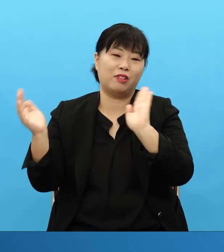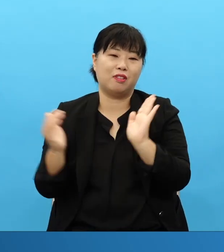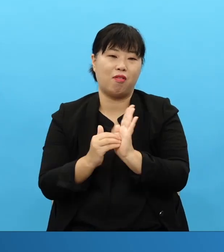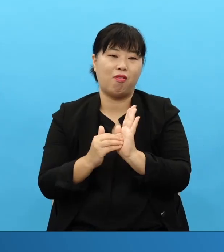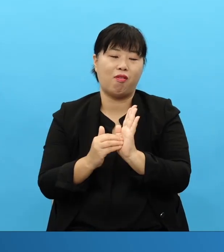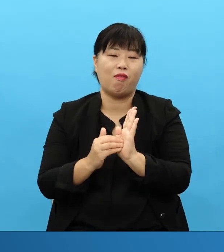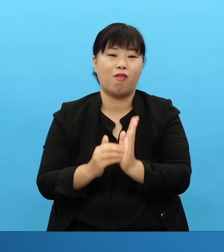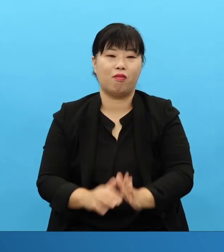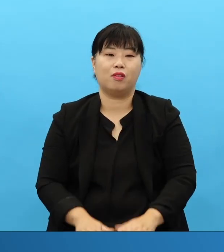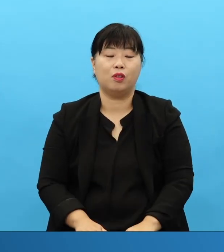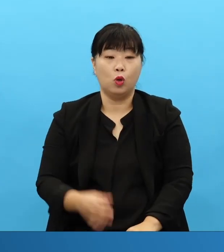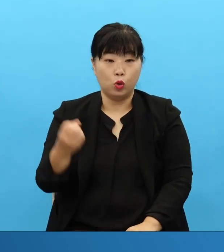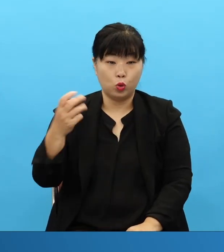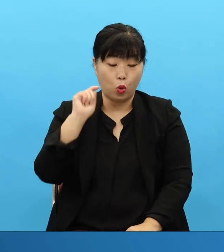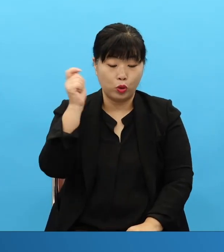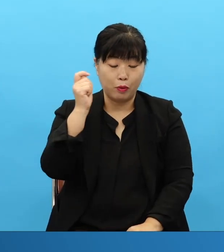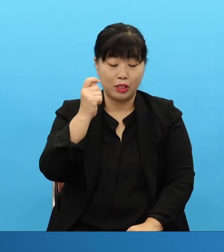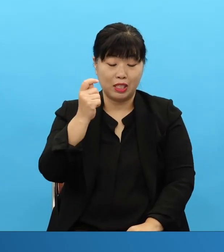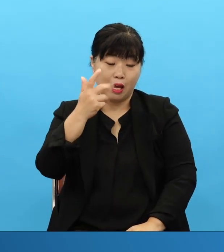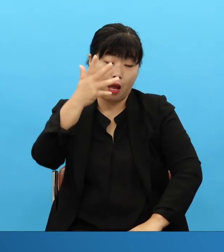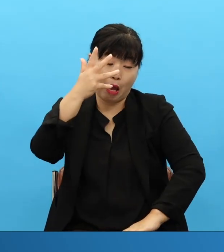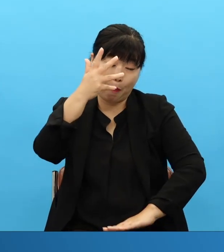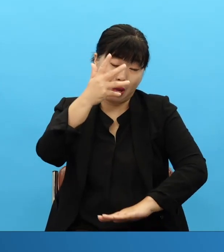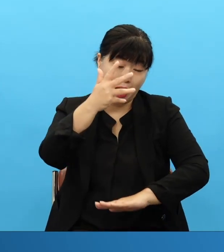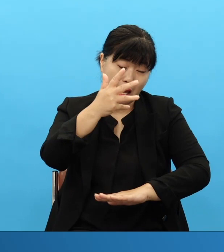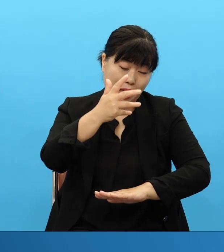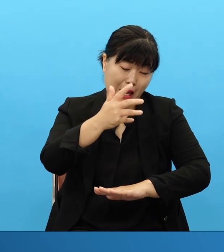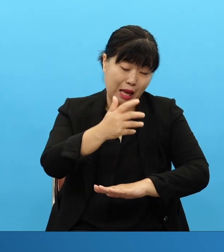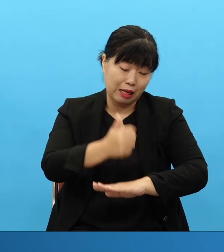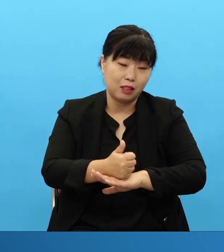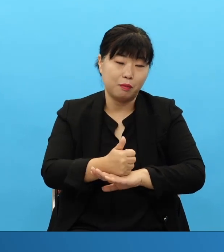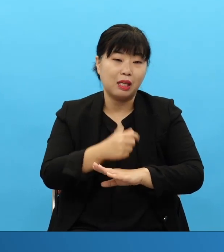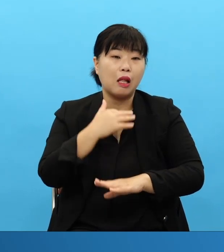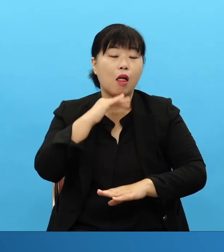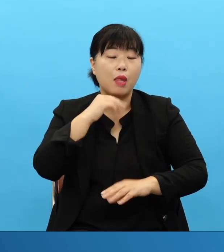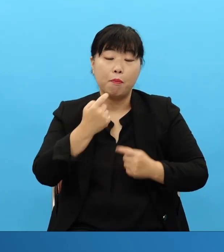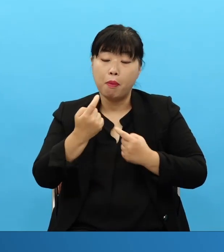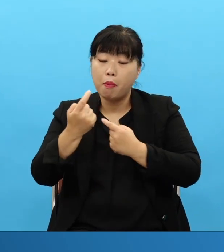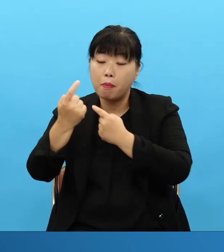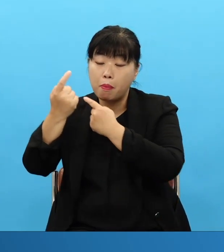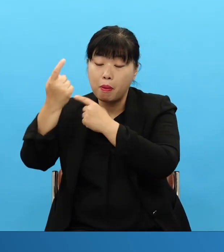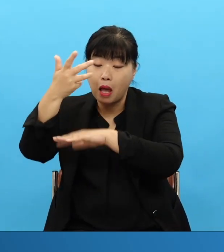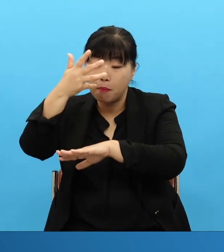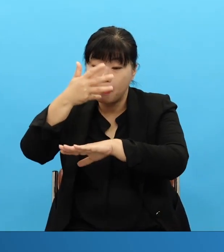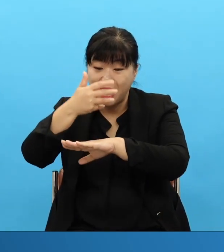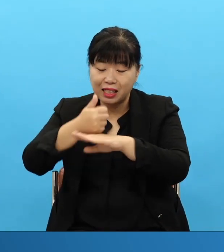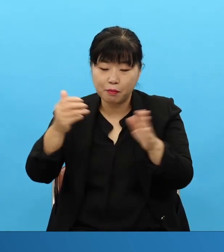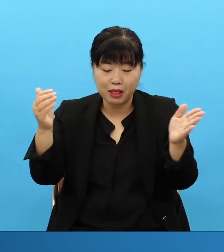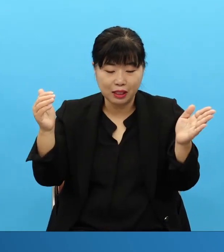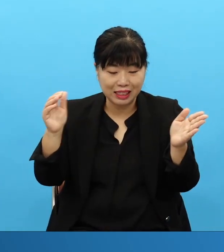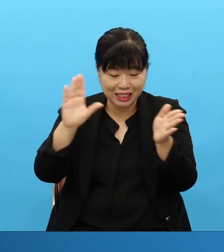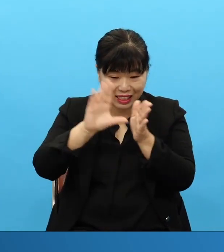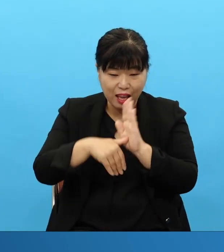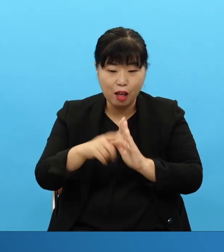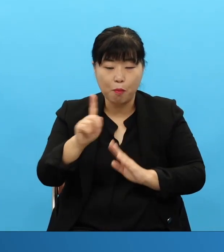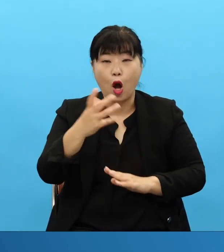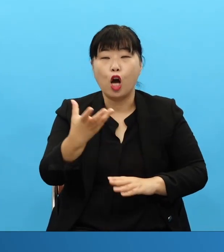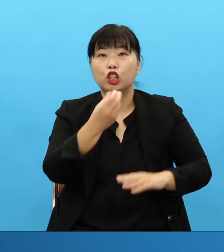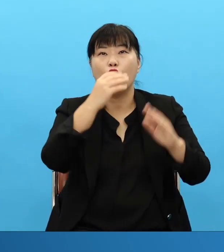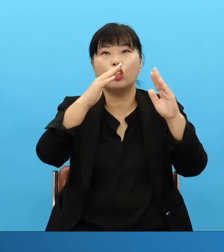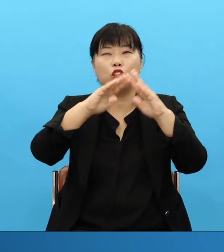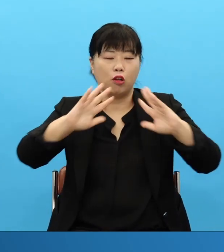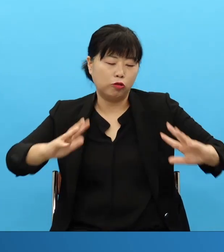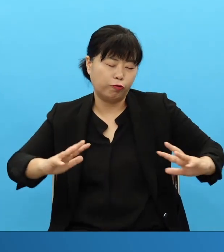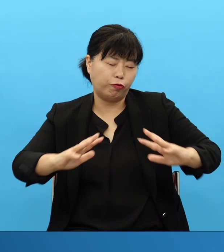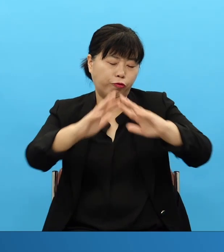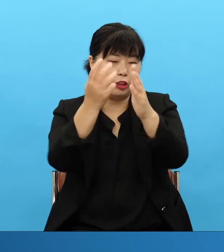그러고 막판에 한 게 뭡니까? And what did he do at the very end? 성전 지을 준비를 완전히 He made the complete preparations for building the temple. 그런 일이 벌어집니다. And so 그게 that's what